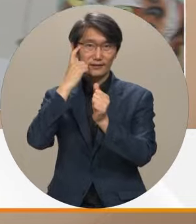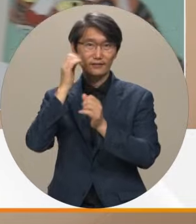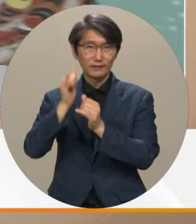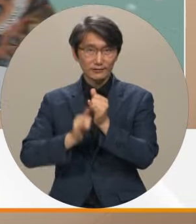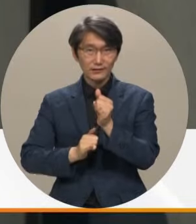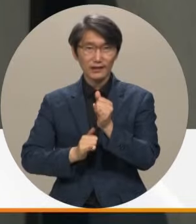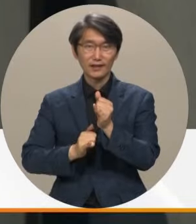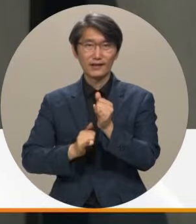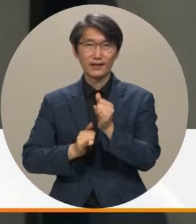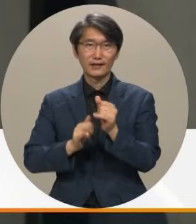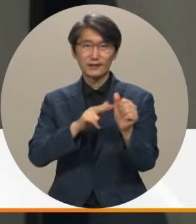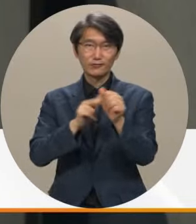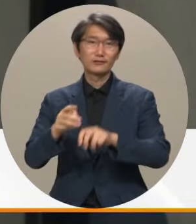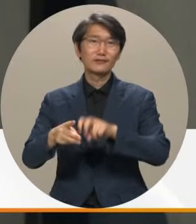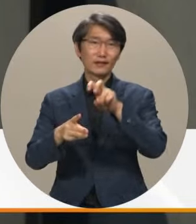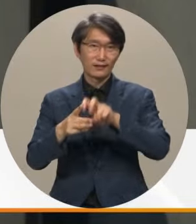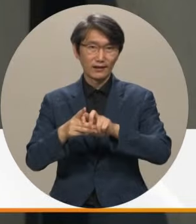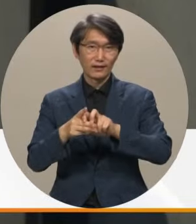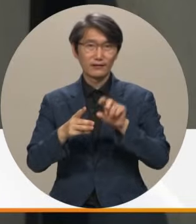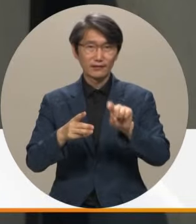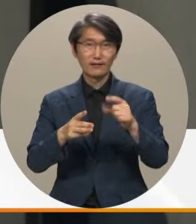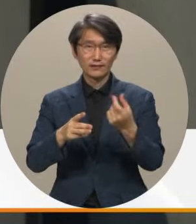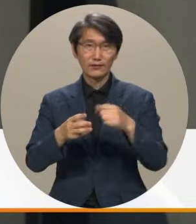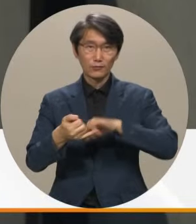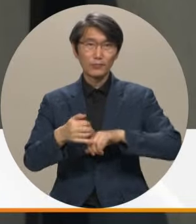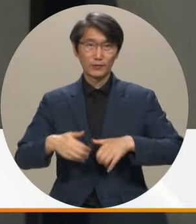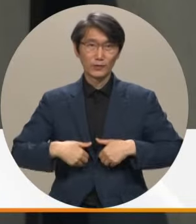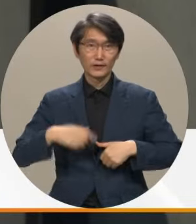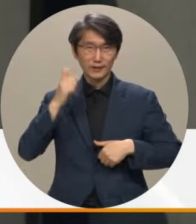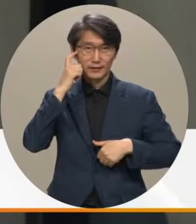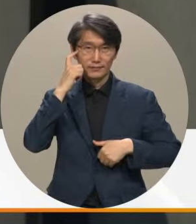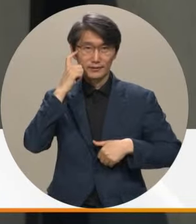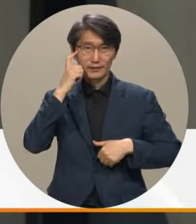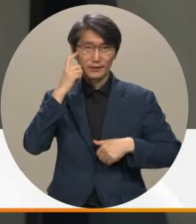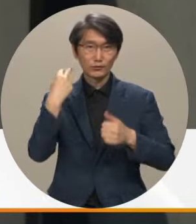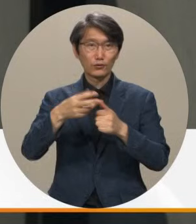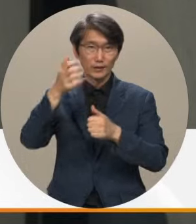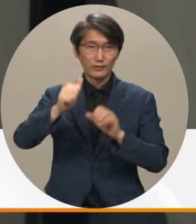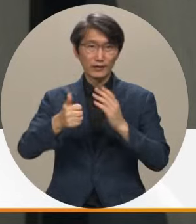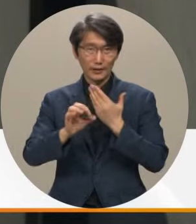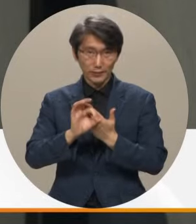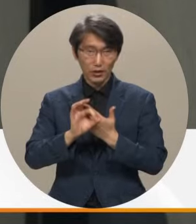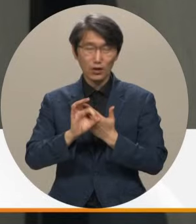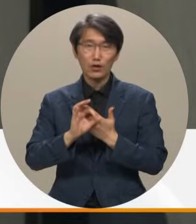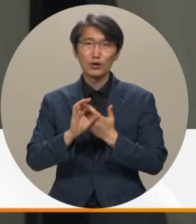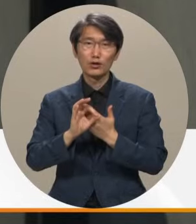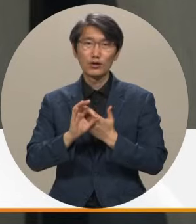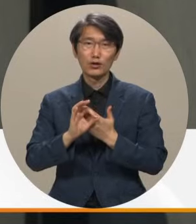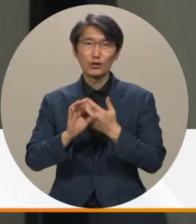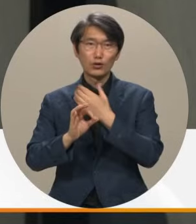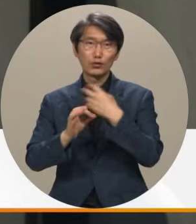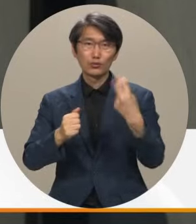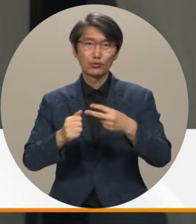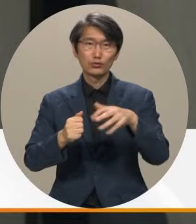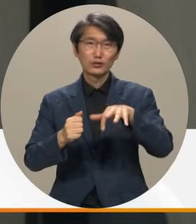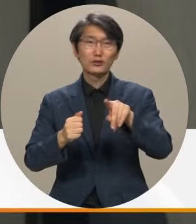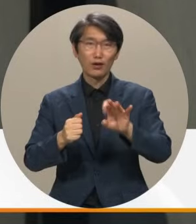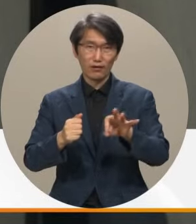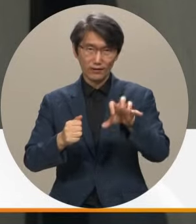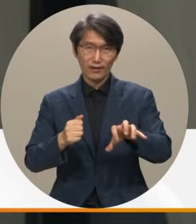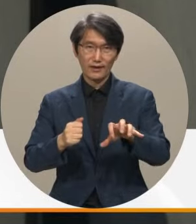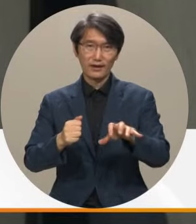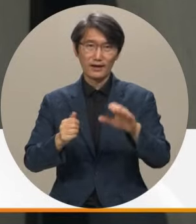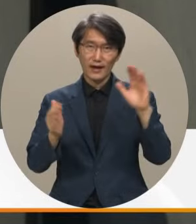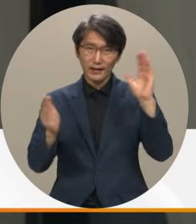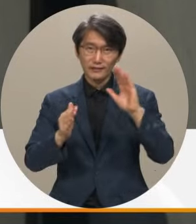역사 자료센터 이런 것들이 절대로 필요하다. 제가 교육감이 된다면 하면 서울교육청에 쉽게